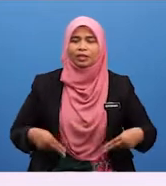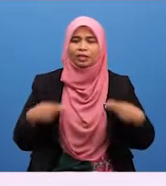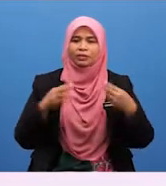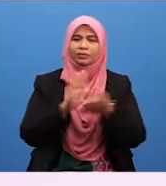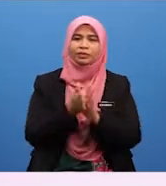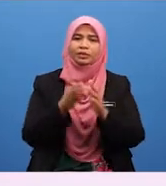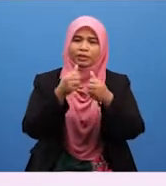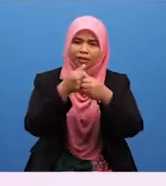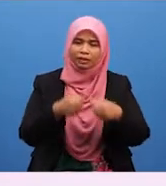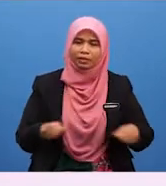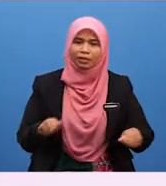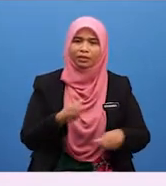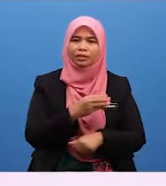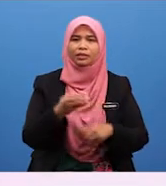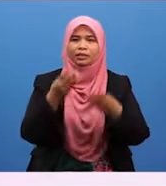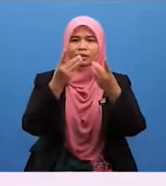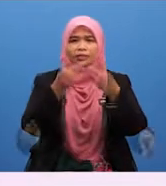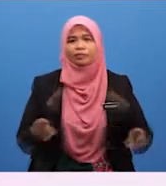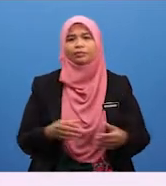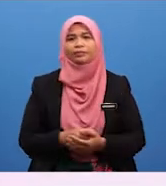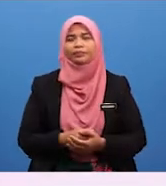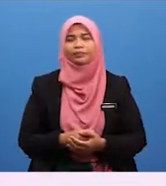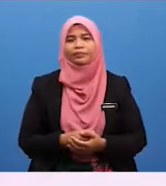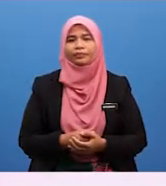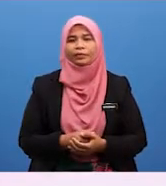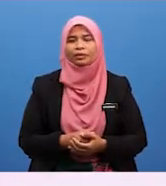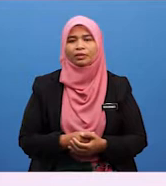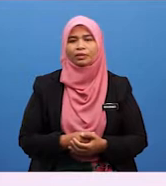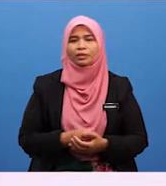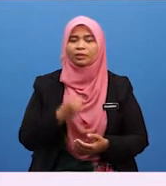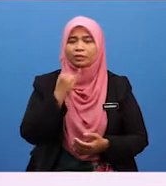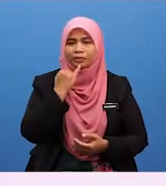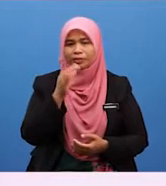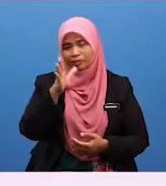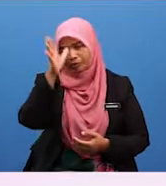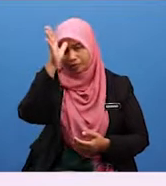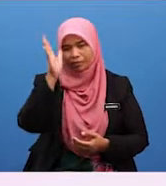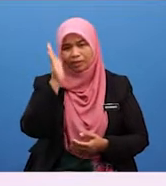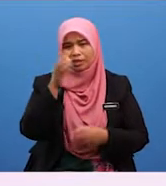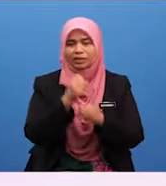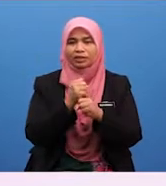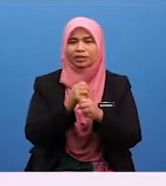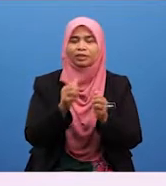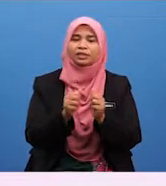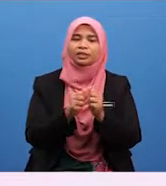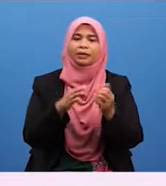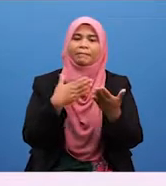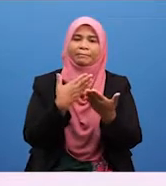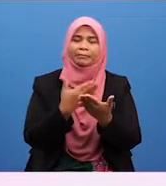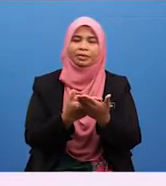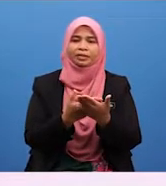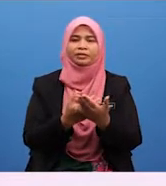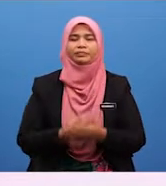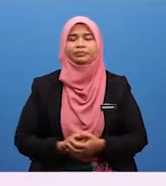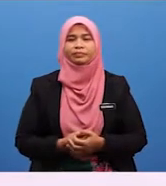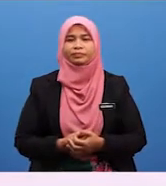damai. Ibu bapa dapat bekerja dengan aman tanpa risau memikirkan anak-anak yang ditinggalkan di